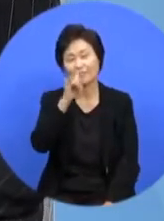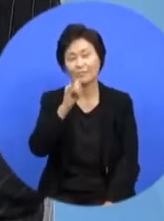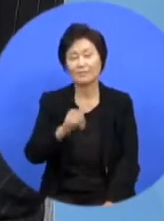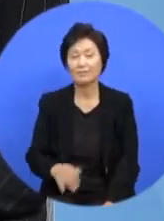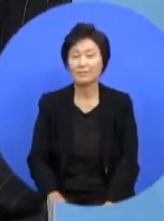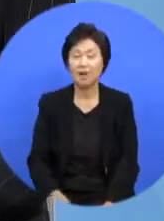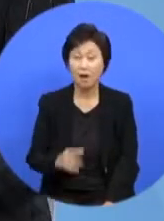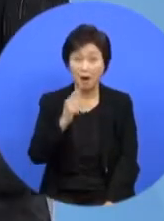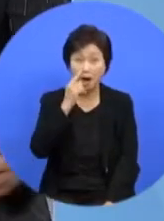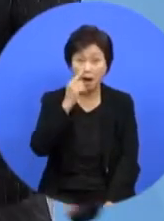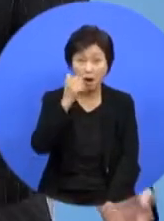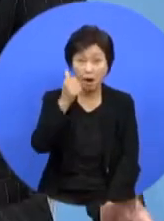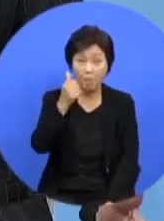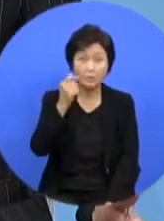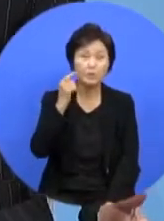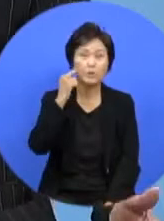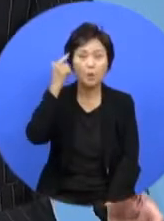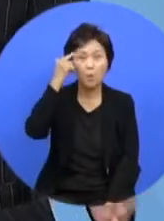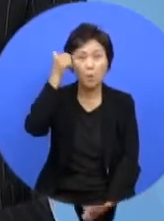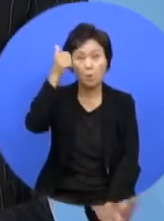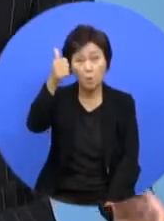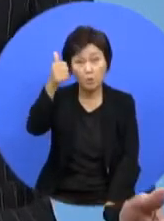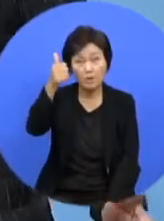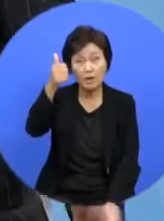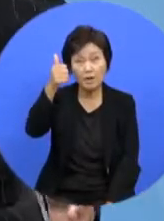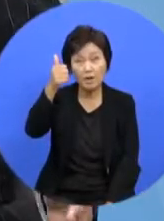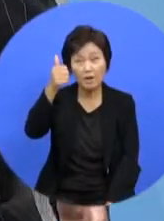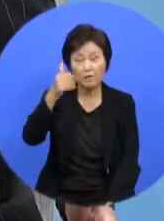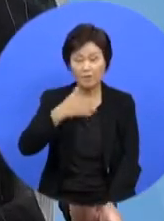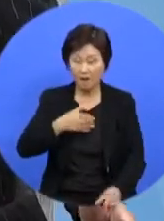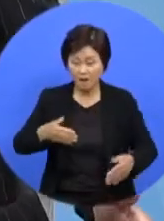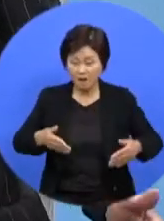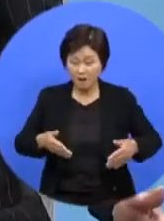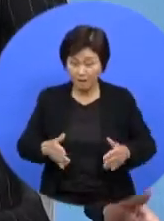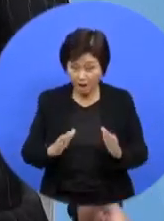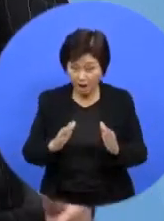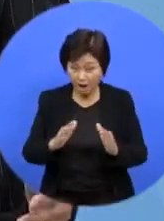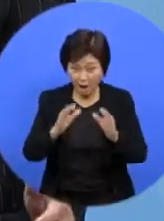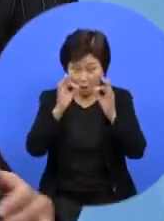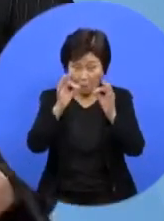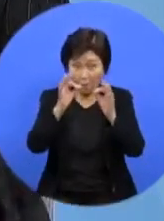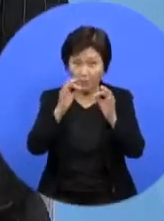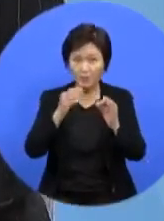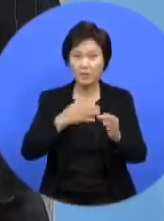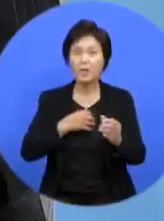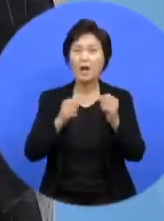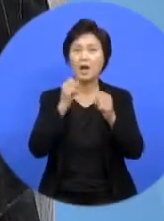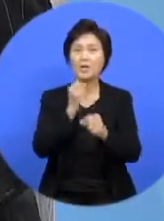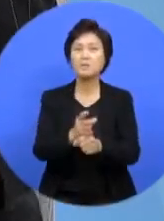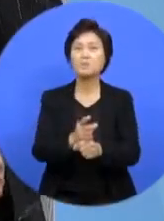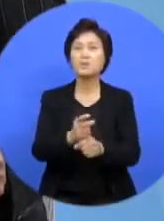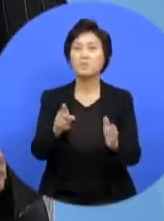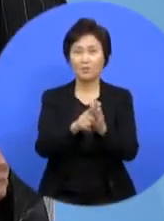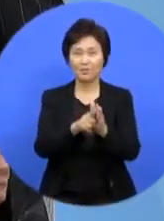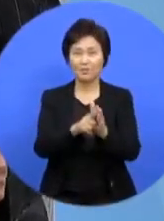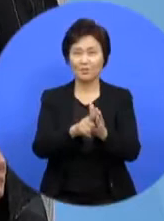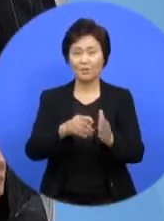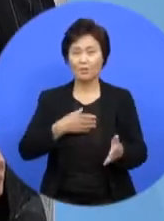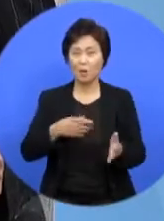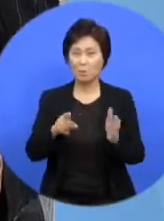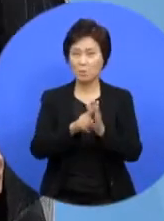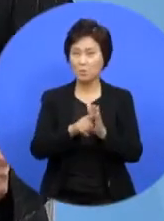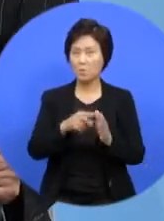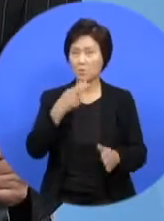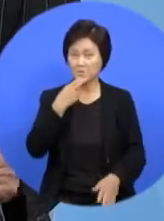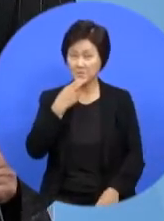목사님이고 그러니까 뭐 내가 벌써 내가 태어나니까 크리스찬이야. 그렇죠. 예, 예, 근데 내 신앙은 없어요. 자, 그런데 좀 어려운 질문 하나